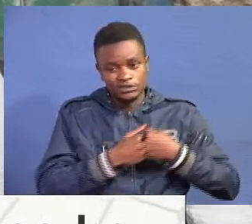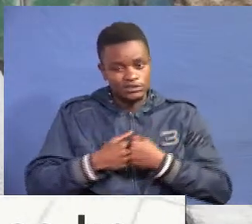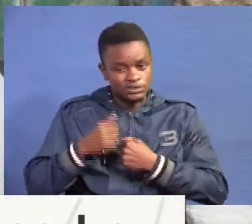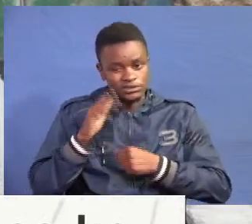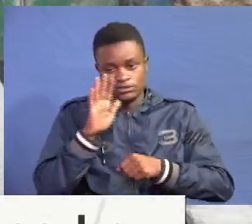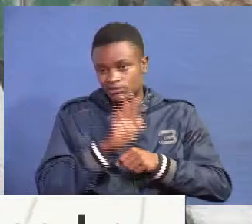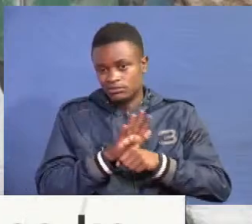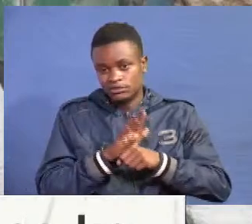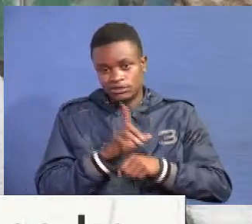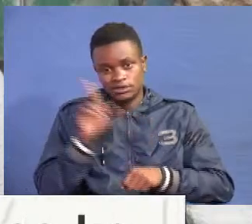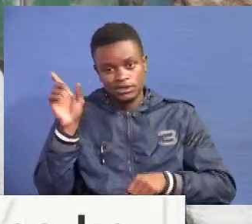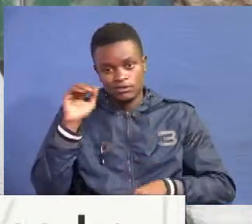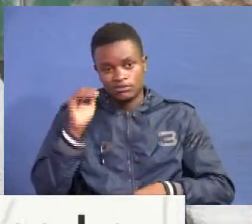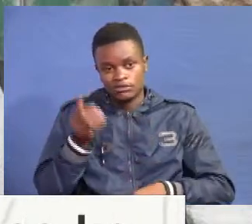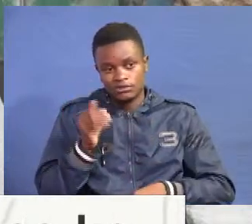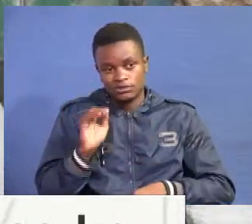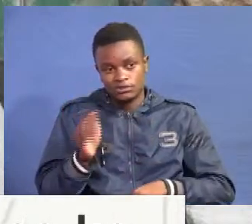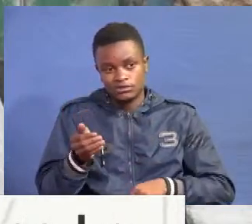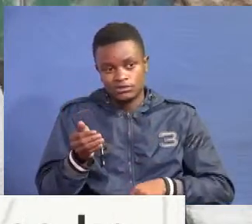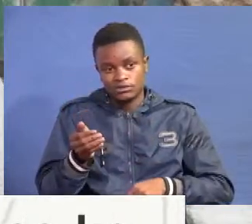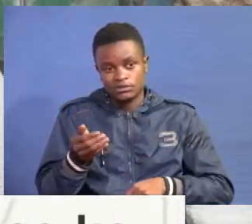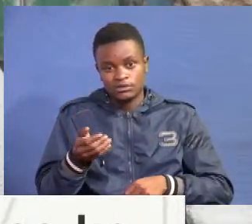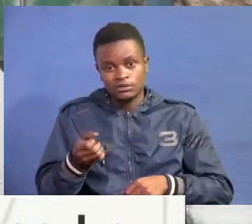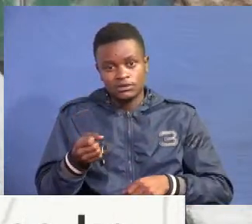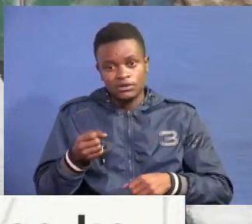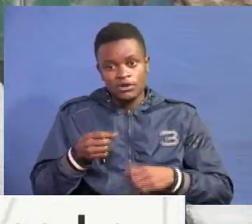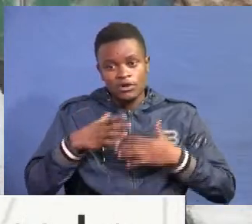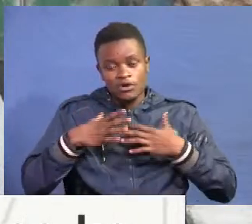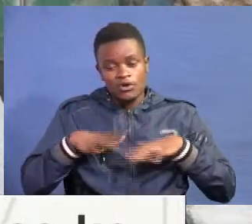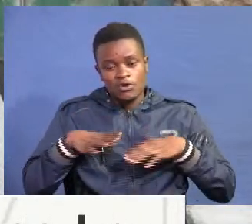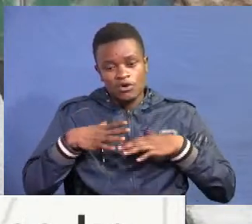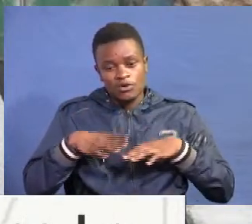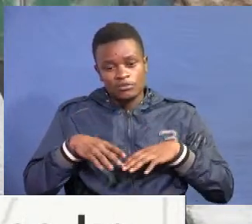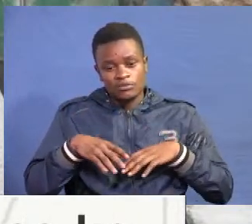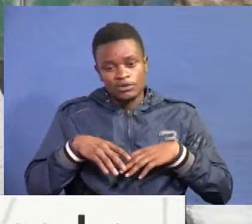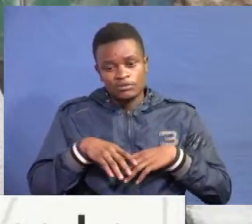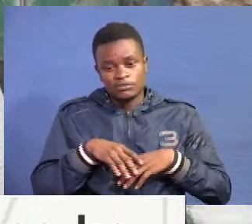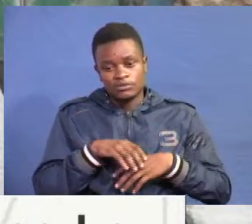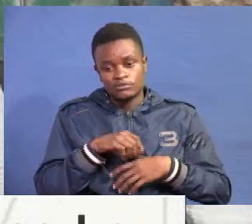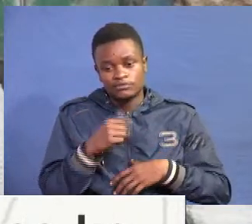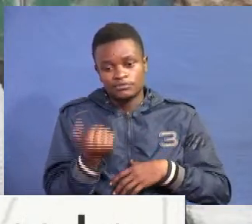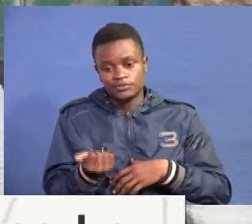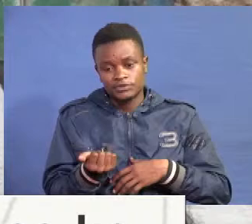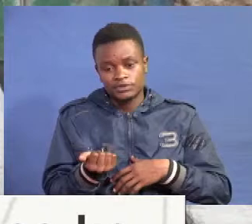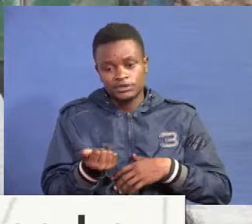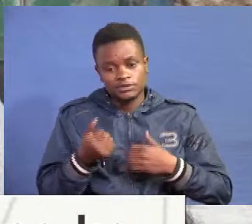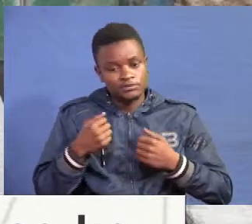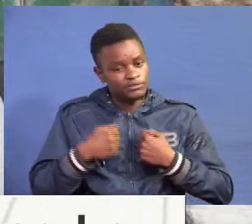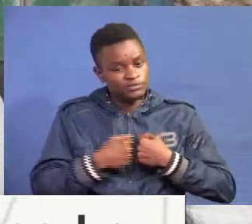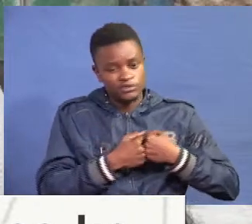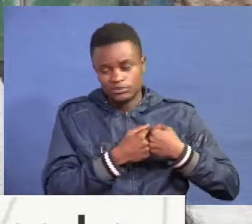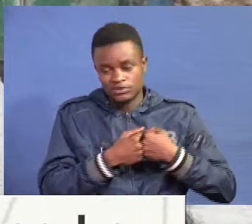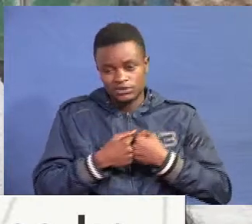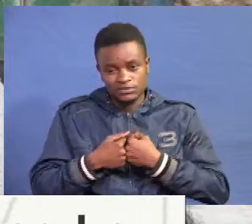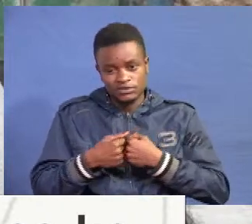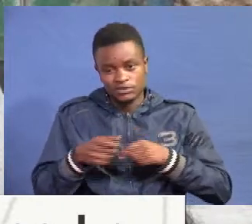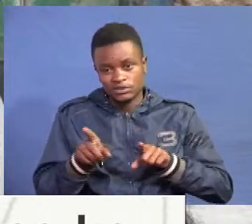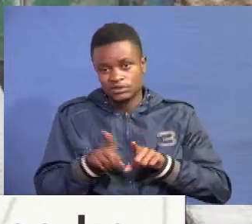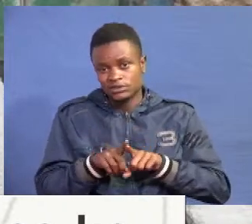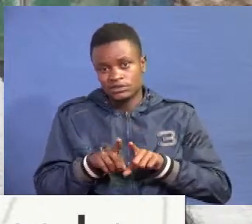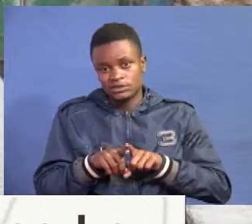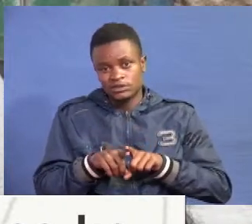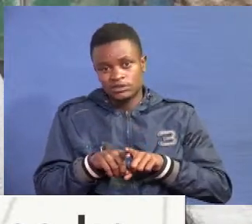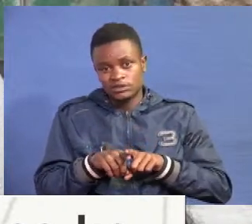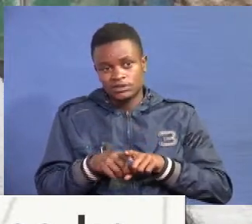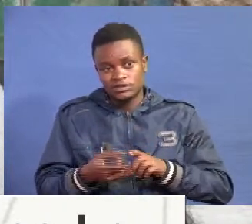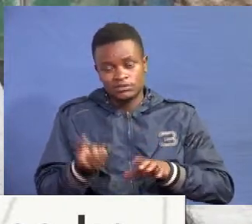soko. Sio kwa soko pekee yake kwa kazi, lakini ni changamoto tu zile tu za kawaida. Lakini wakikuja kwa ground ndio